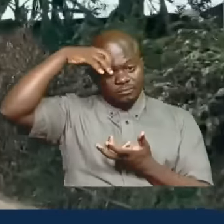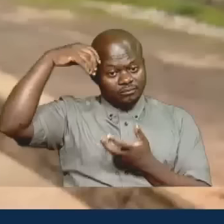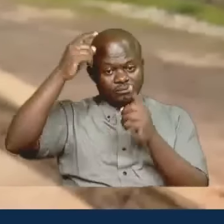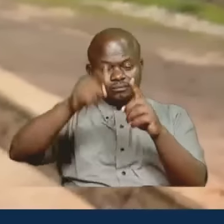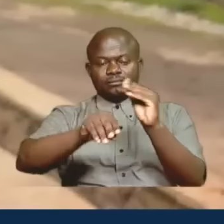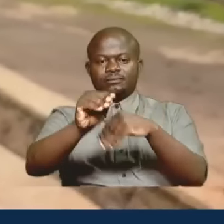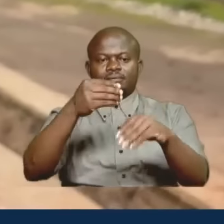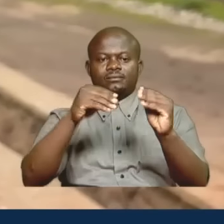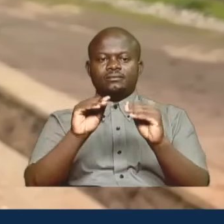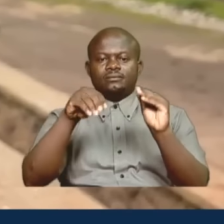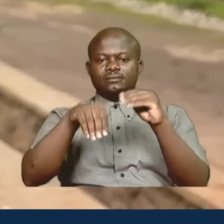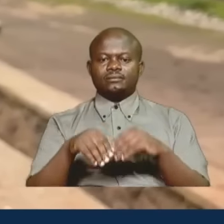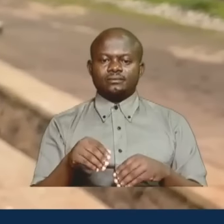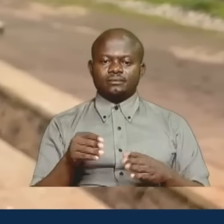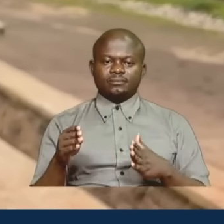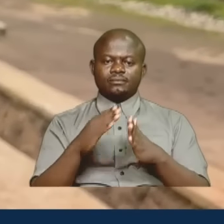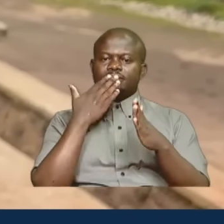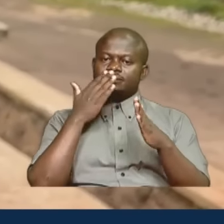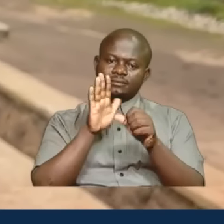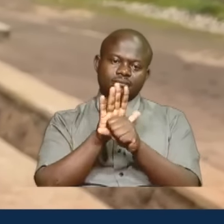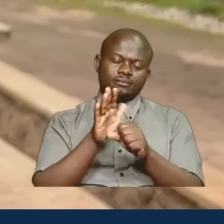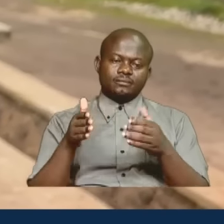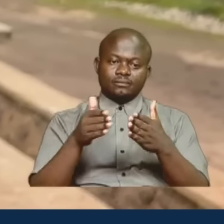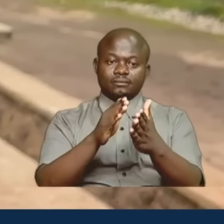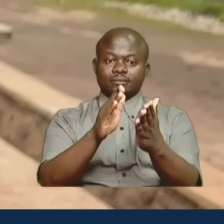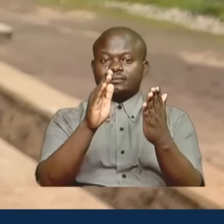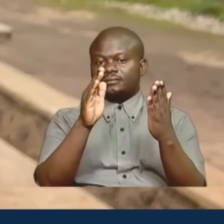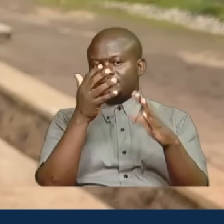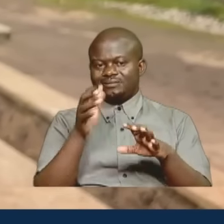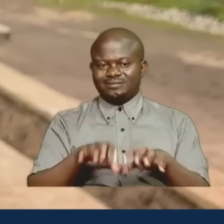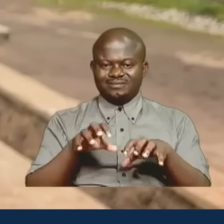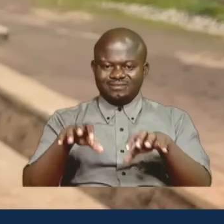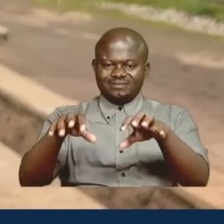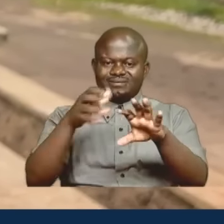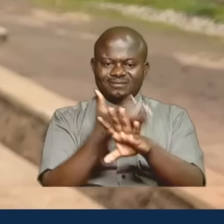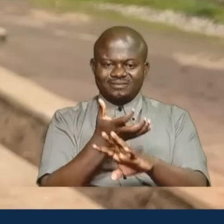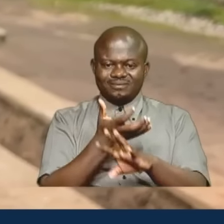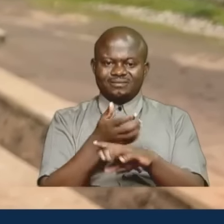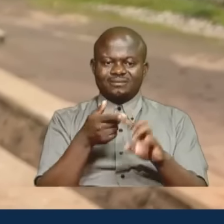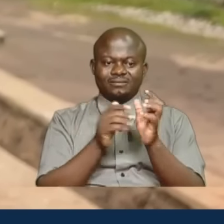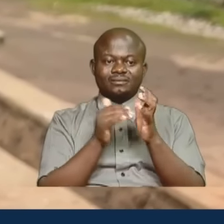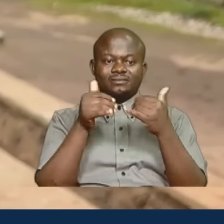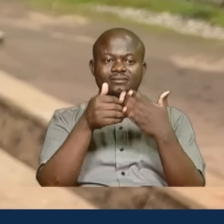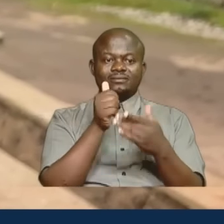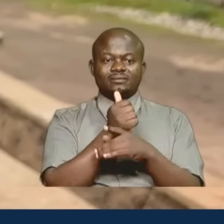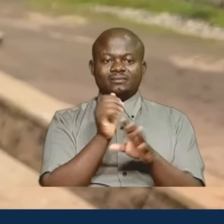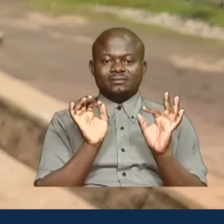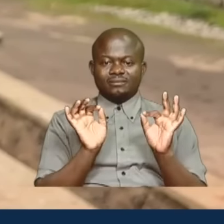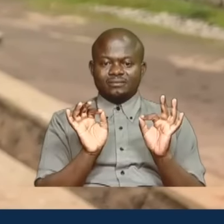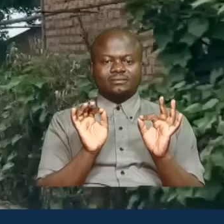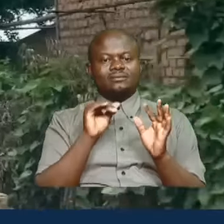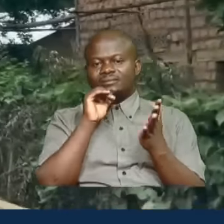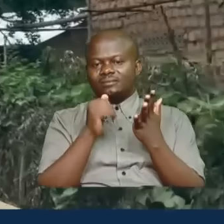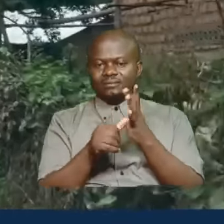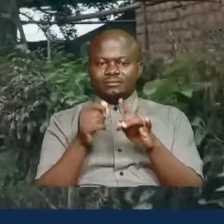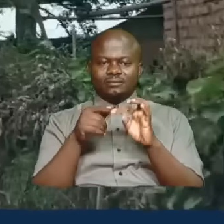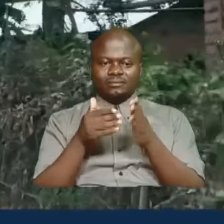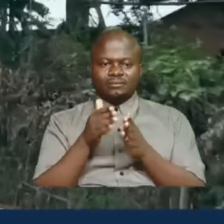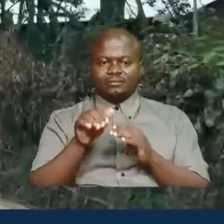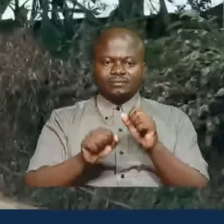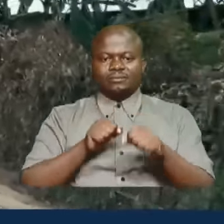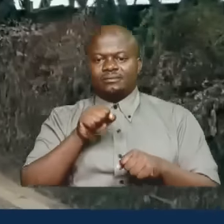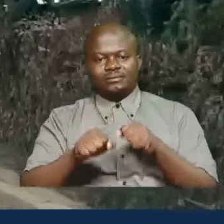isoko. Uyu muhanda mbere wari umuhanda mubi, wari umuhanda w'ishinga w'amabuye, ariko ubu ngubu umuhanda bawukoze neza nta kibazo, amagare ari